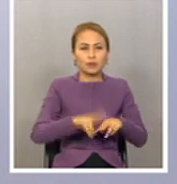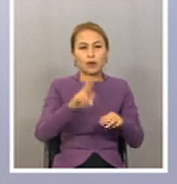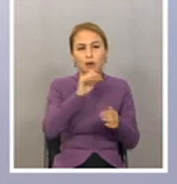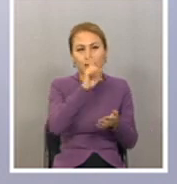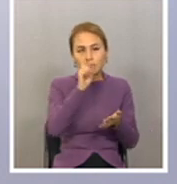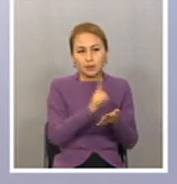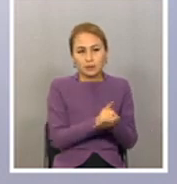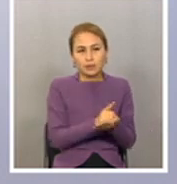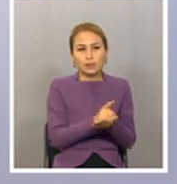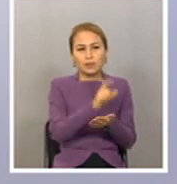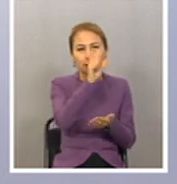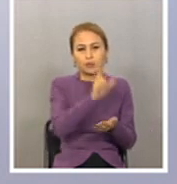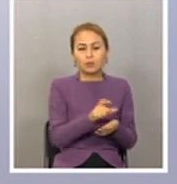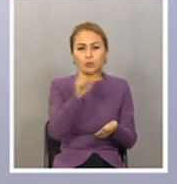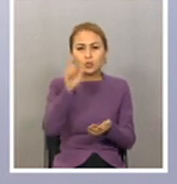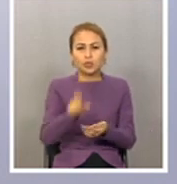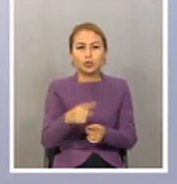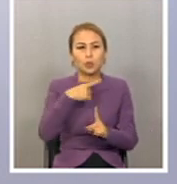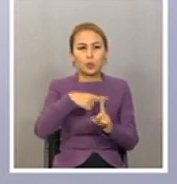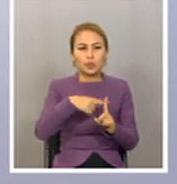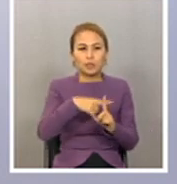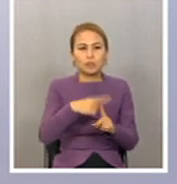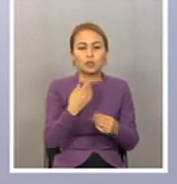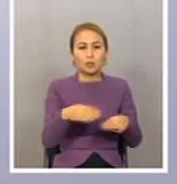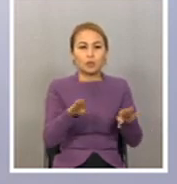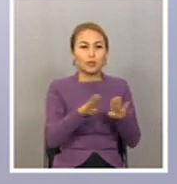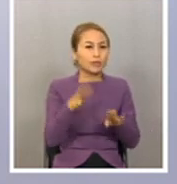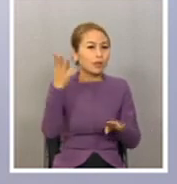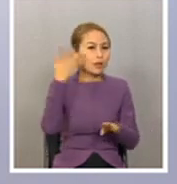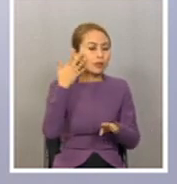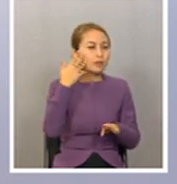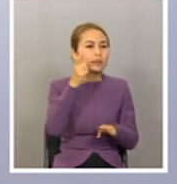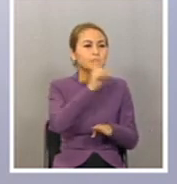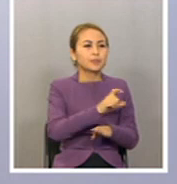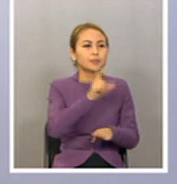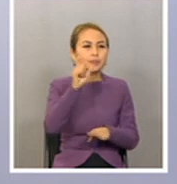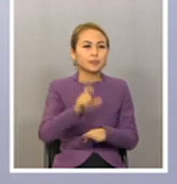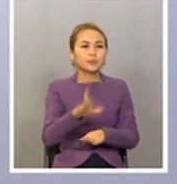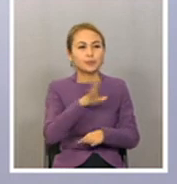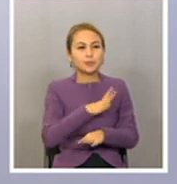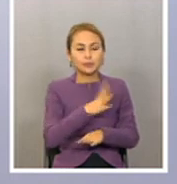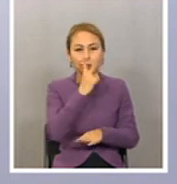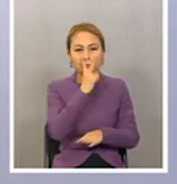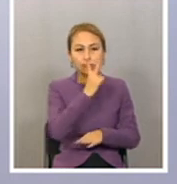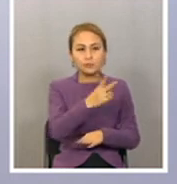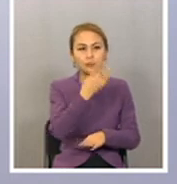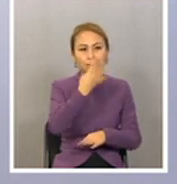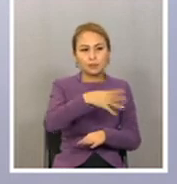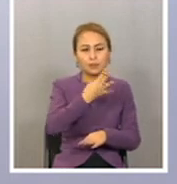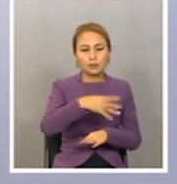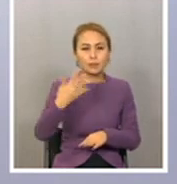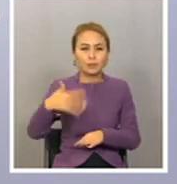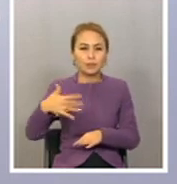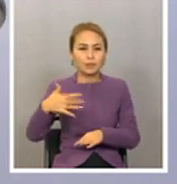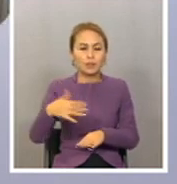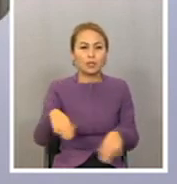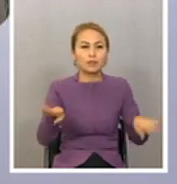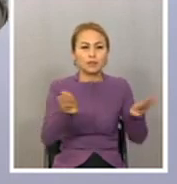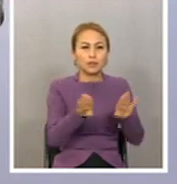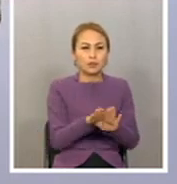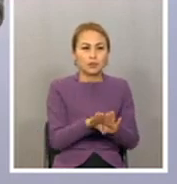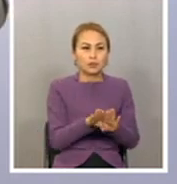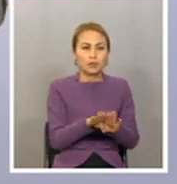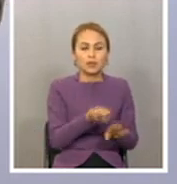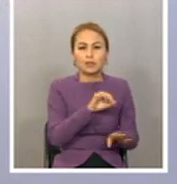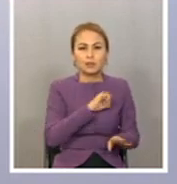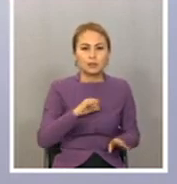бөлшекті қосамыз. Жақсы. Енді қосу кезінде білеміз, иә, бөлімдеріне қараймыз, 40 пен 50. Екеуіне ең